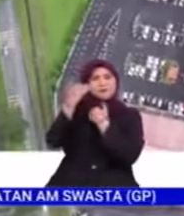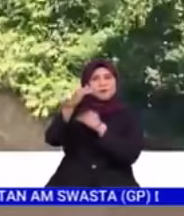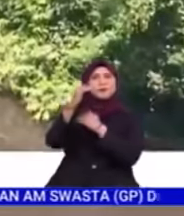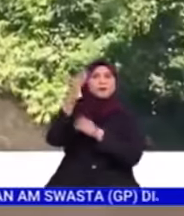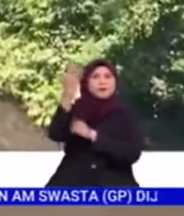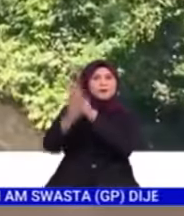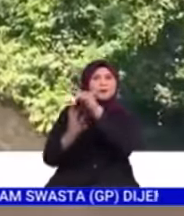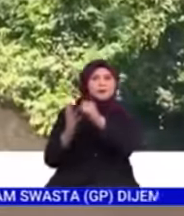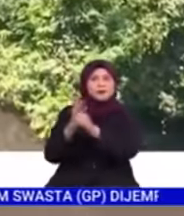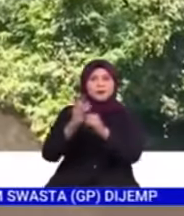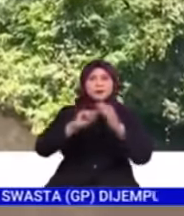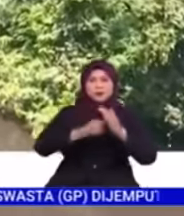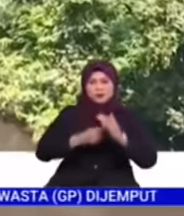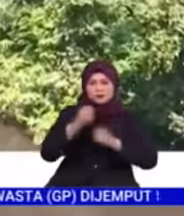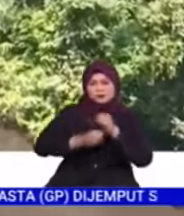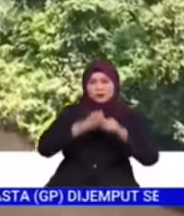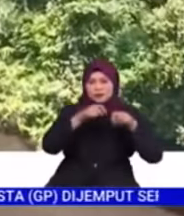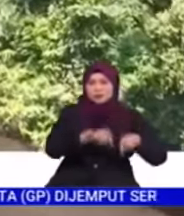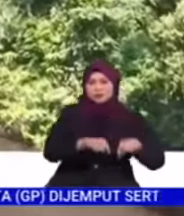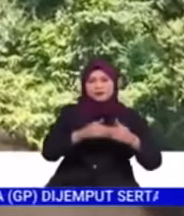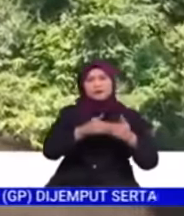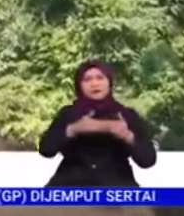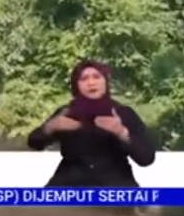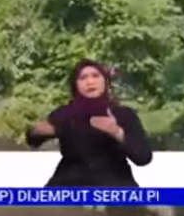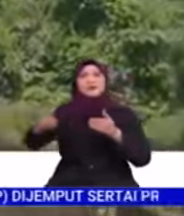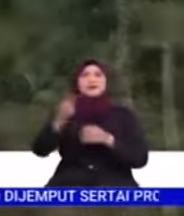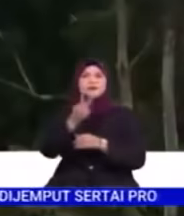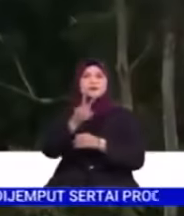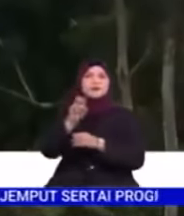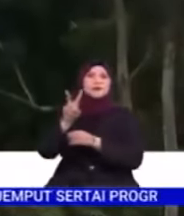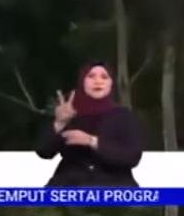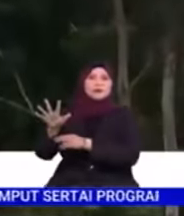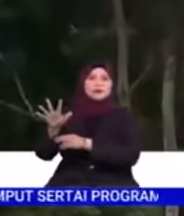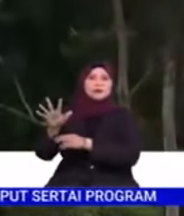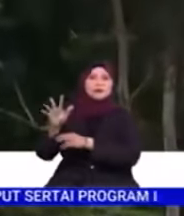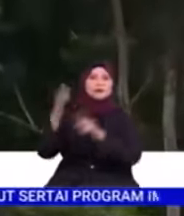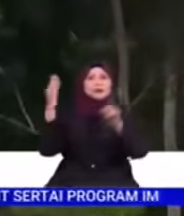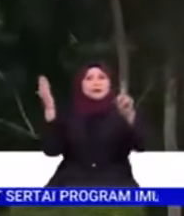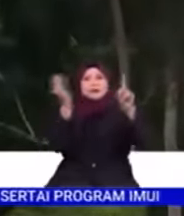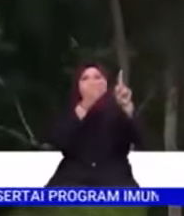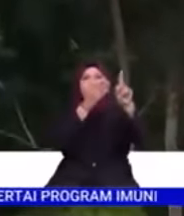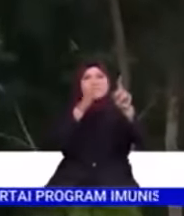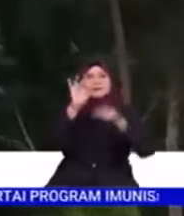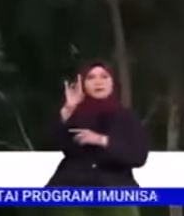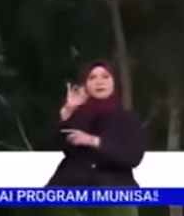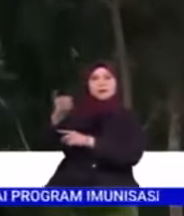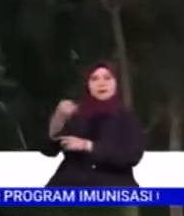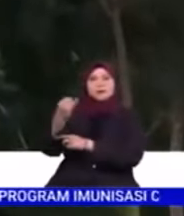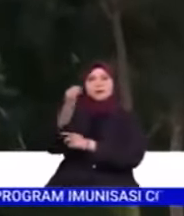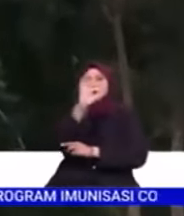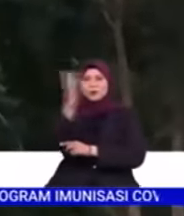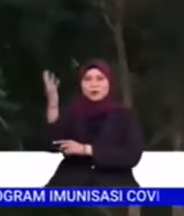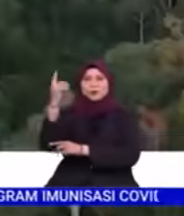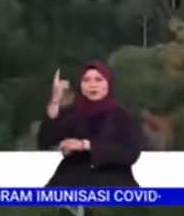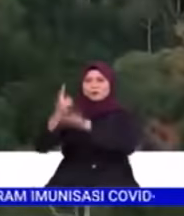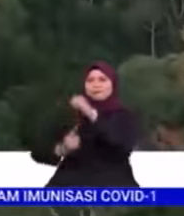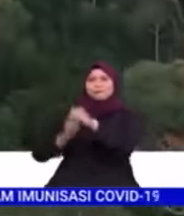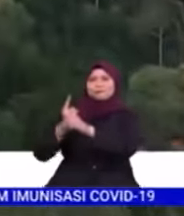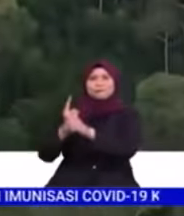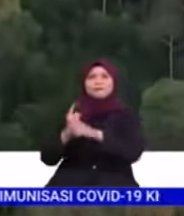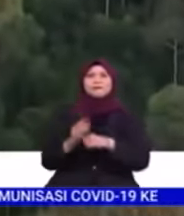lima tahun bermula tahun ini hingga 2025 dengan sasaran lapan juta Fox tahun